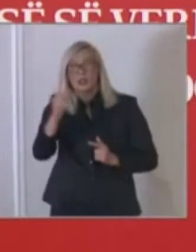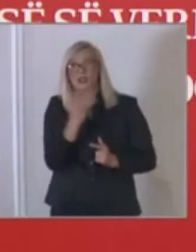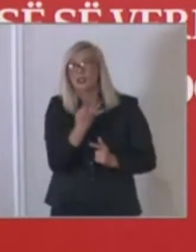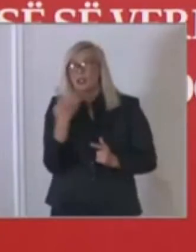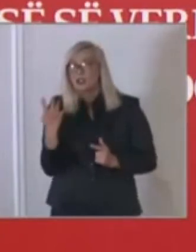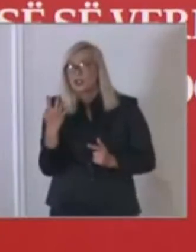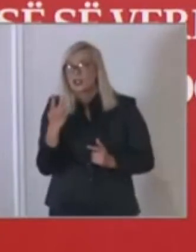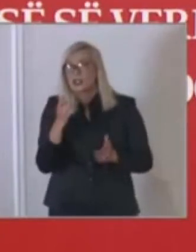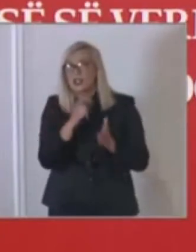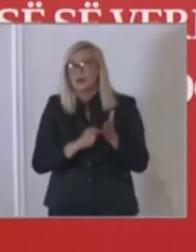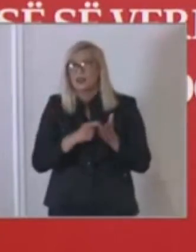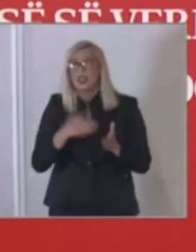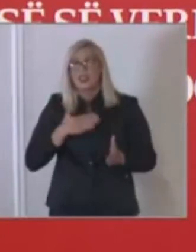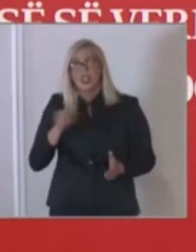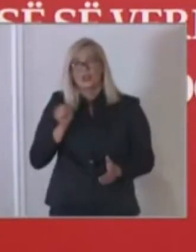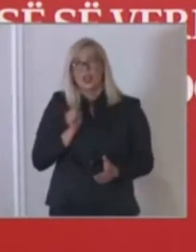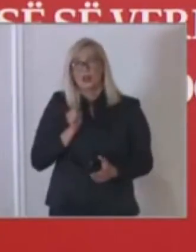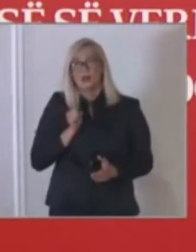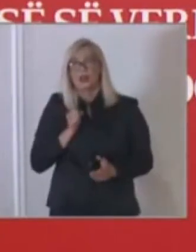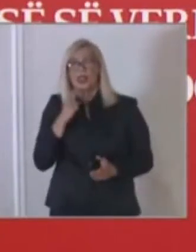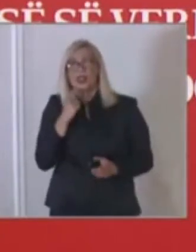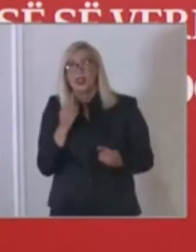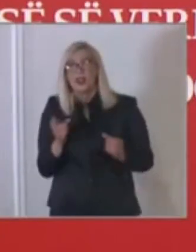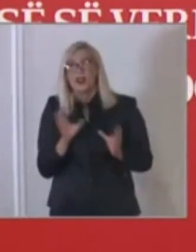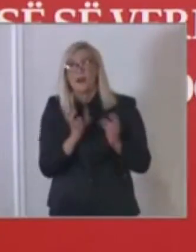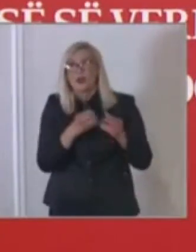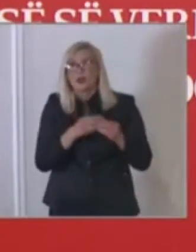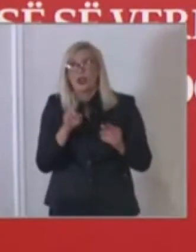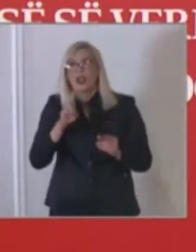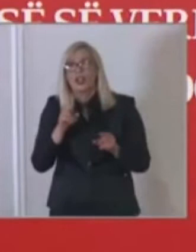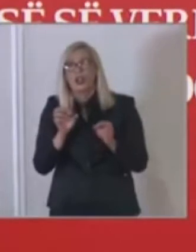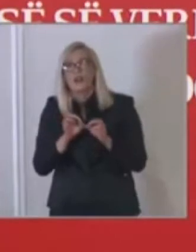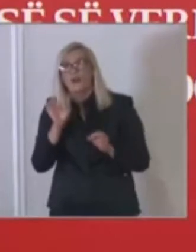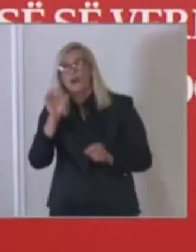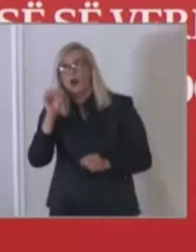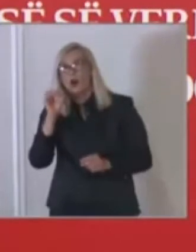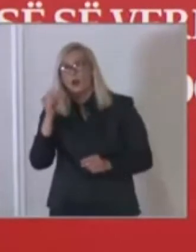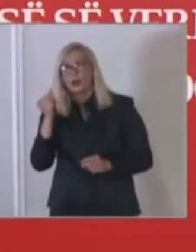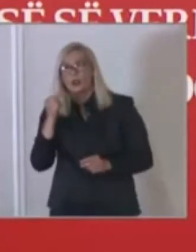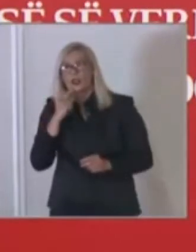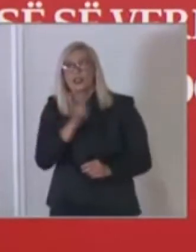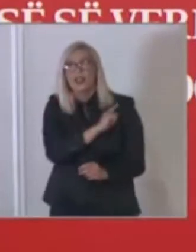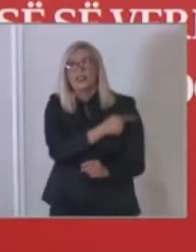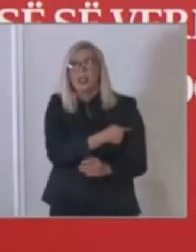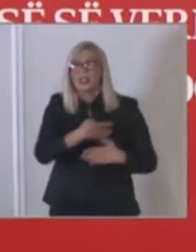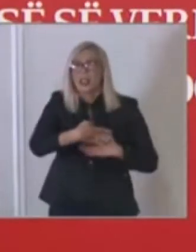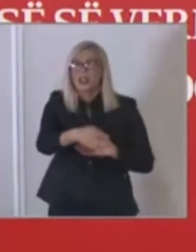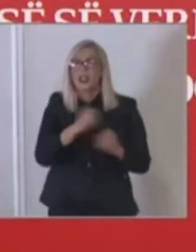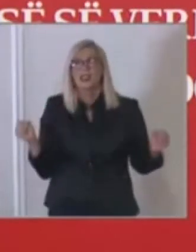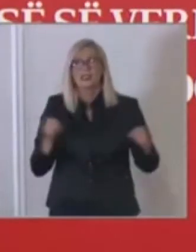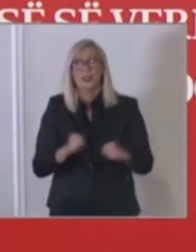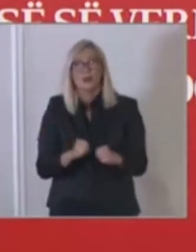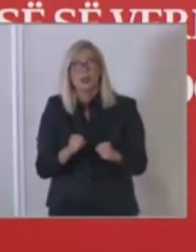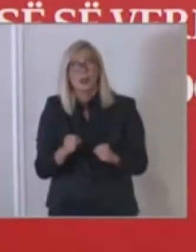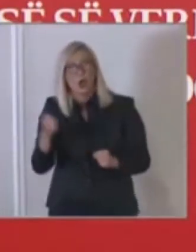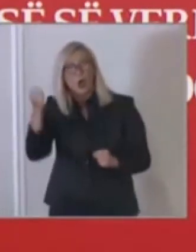bashkëpunimin ton ekonomik dhe komunikimin me theks të veçantë punohet me lidhjen infrastrukturore të dy vendeve si pjesë e bashkëpunimit rajonal. Në këtë drejtim dua